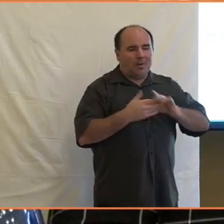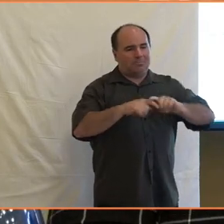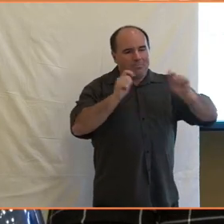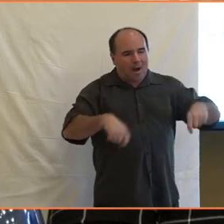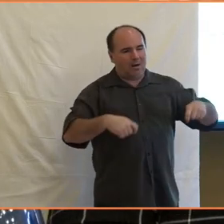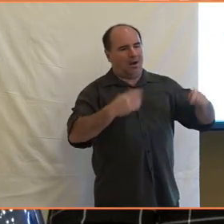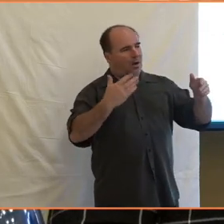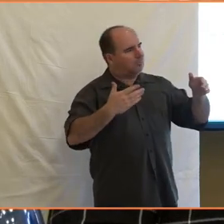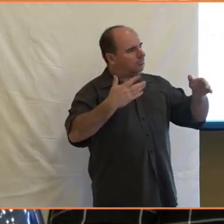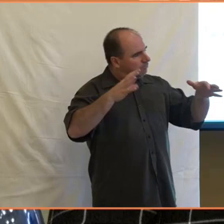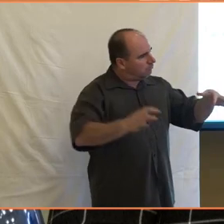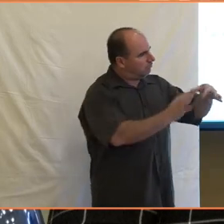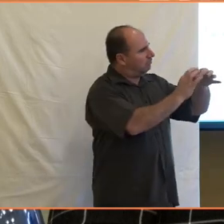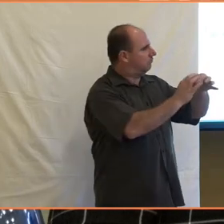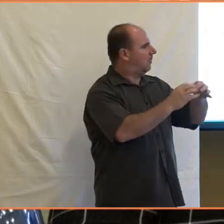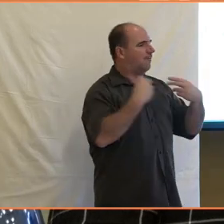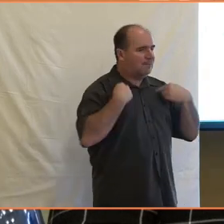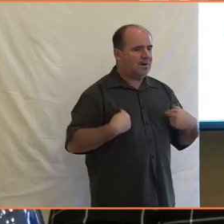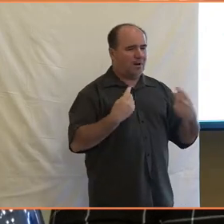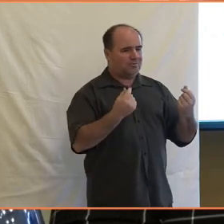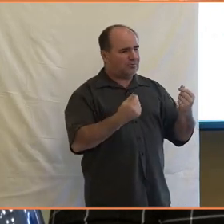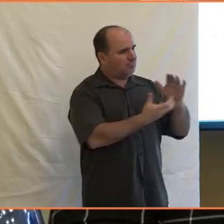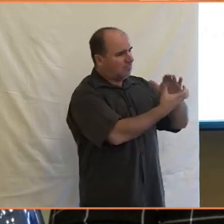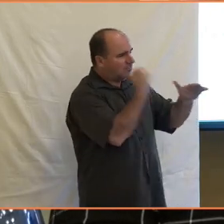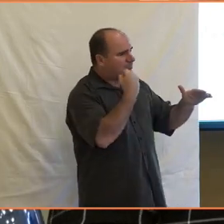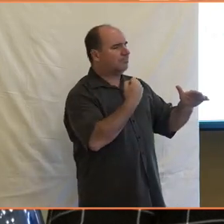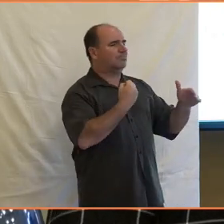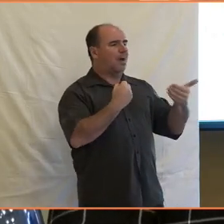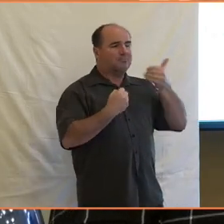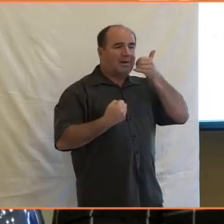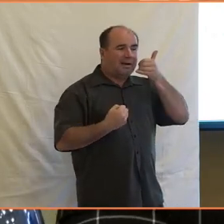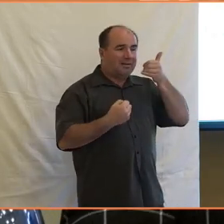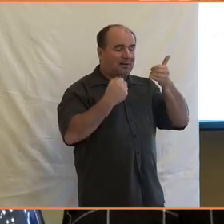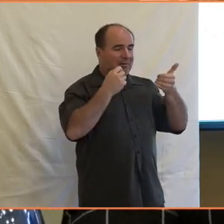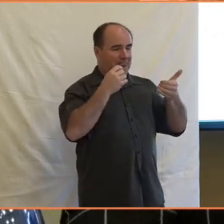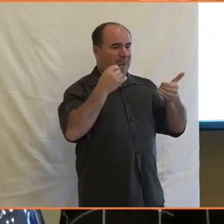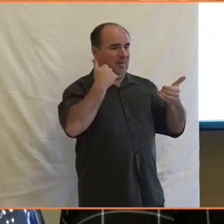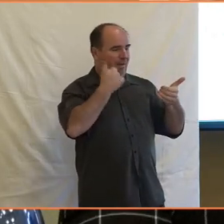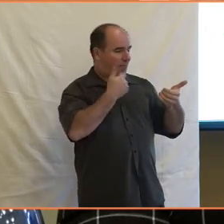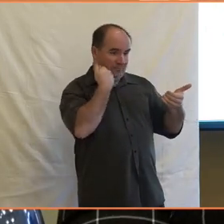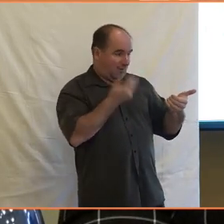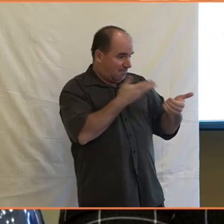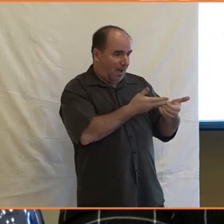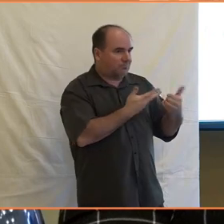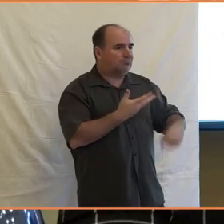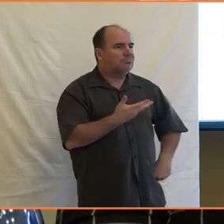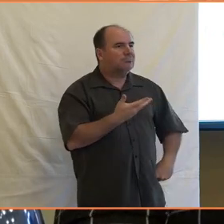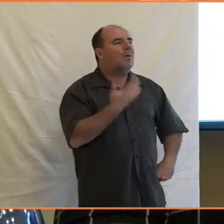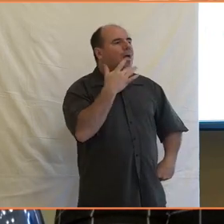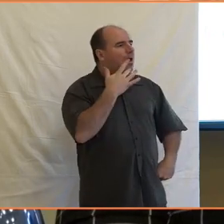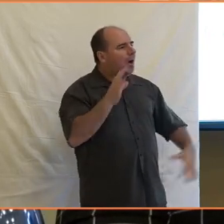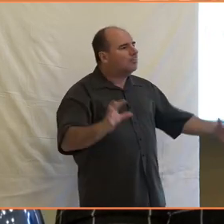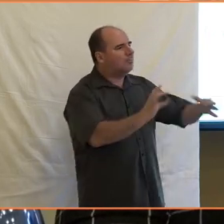disponibilita s vlastními finančními prostředky, pokud člověk nemá třeba chytrý telefon a podobně. Takže tam je důležitý podle mě moment právě